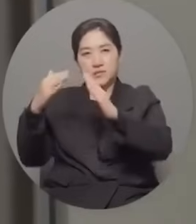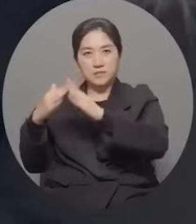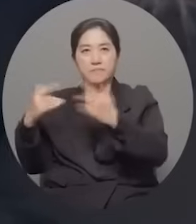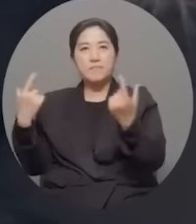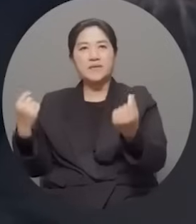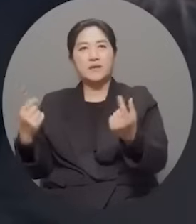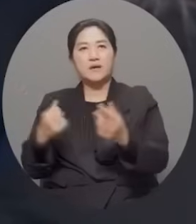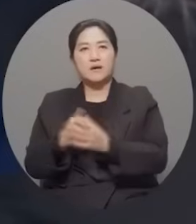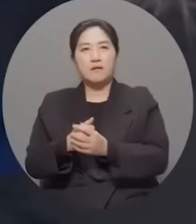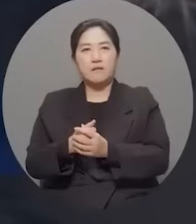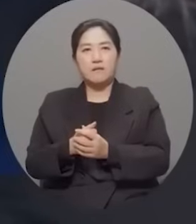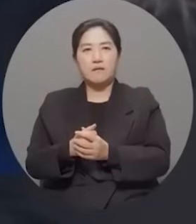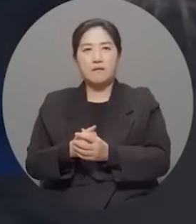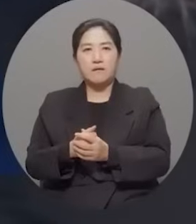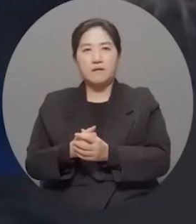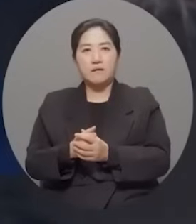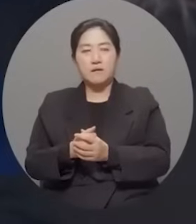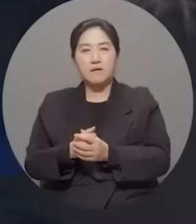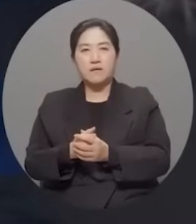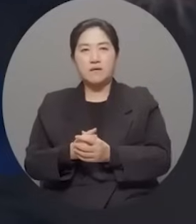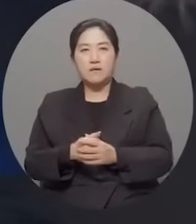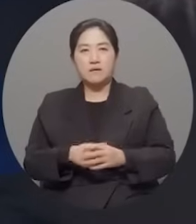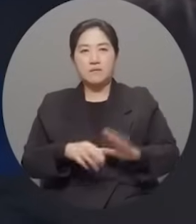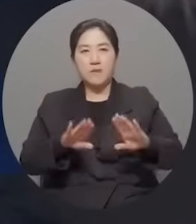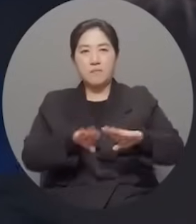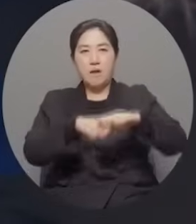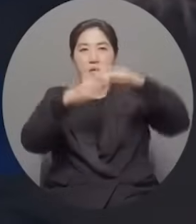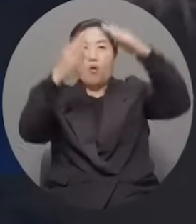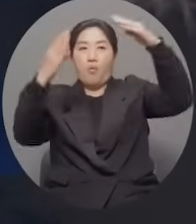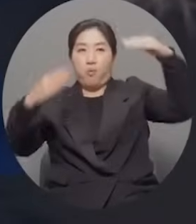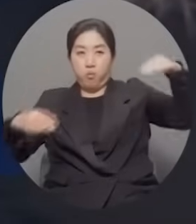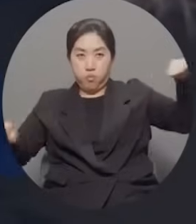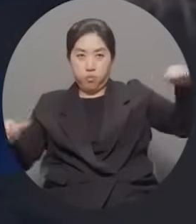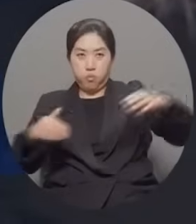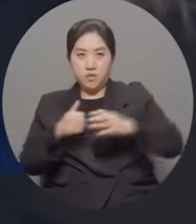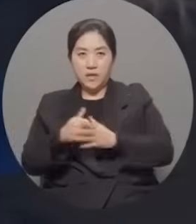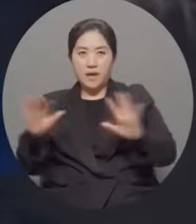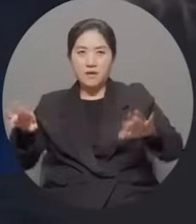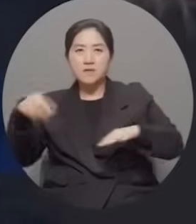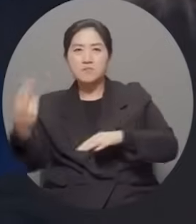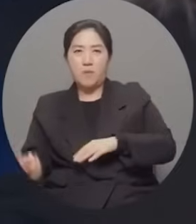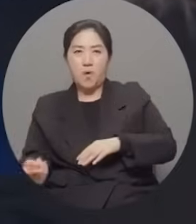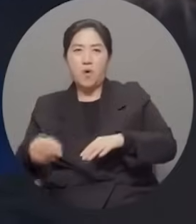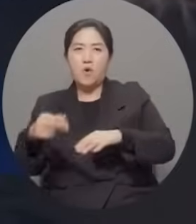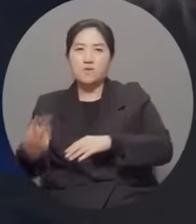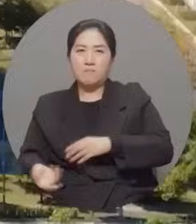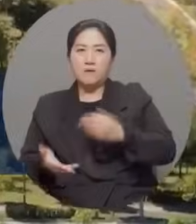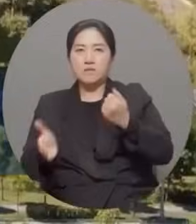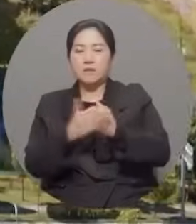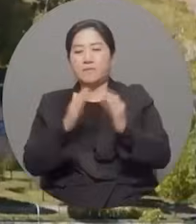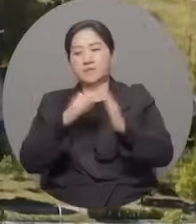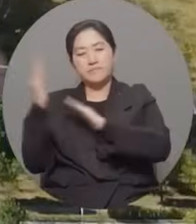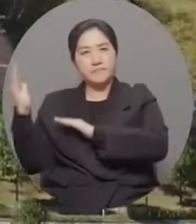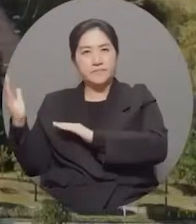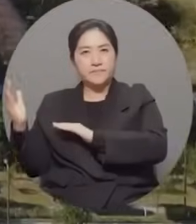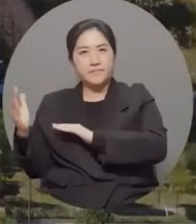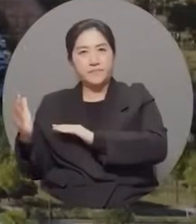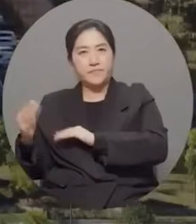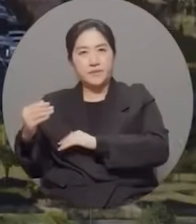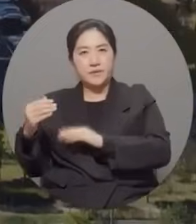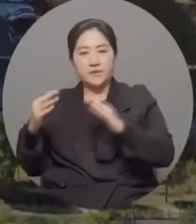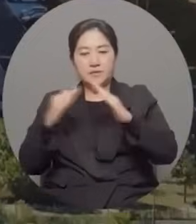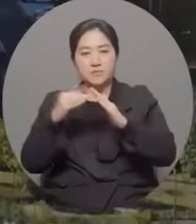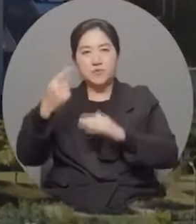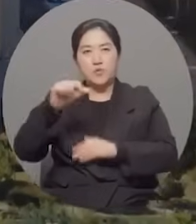마찬가지입니다. 계속 조금씩 이렇게 산까지 이렇게 올라왔어요. 내가 자꾸 거기에 넘어지는 거예요. 그래서 옮겼어요. 1,500여